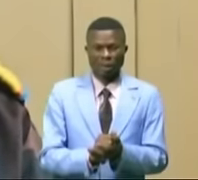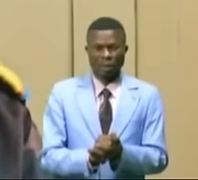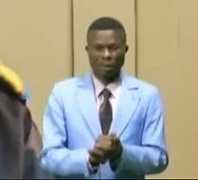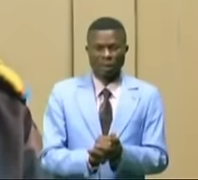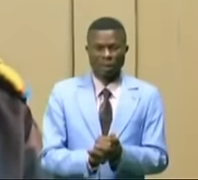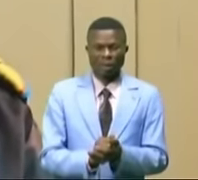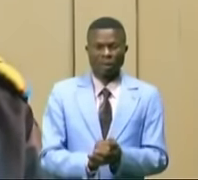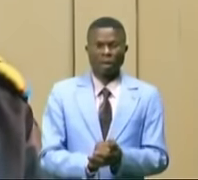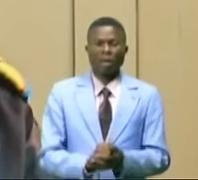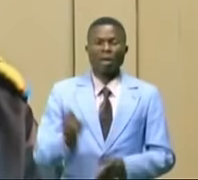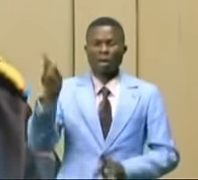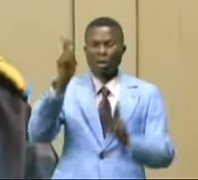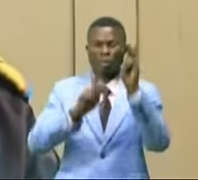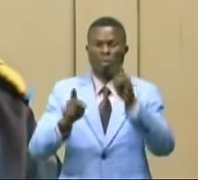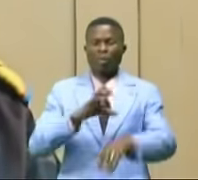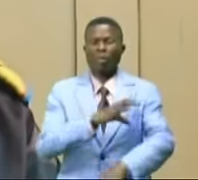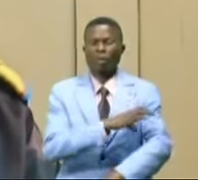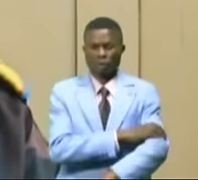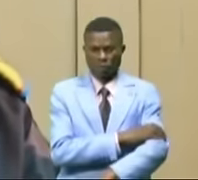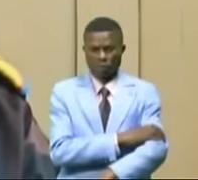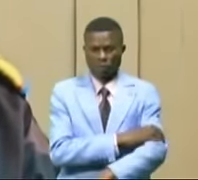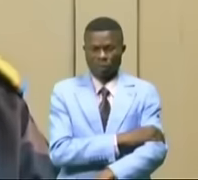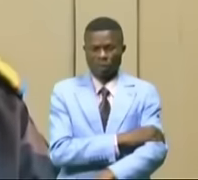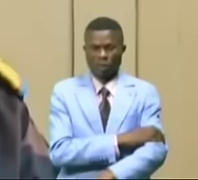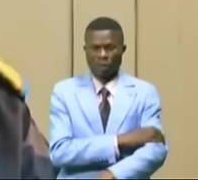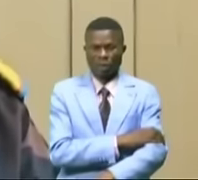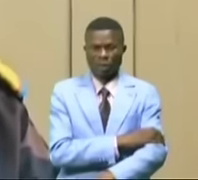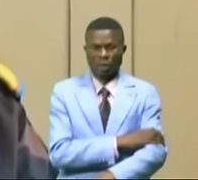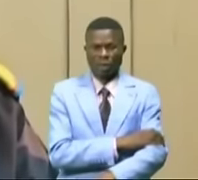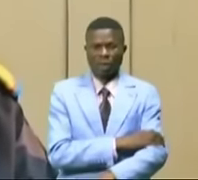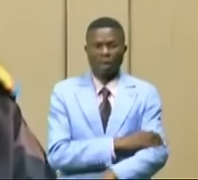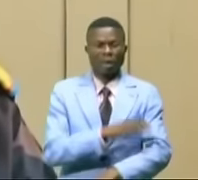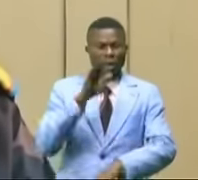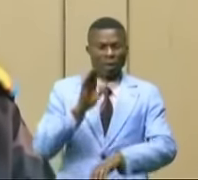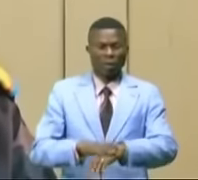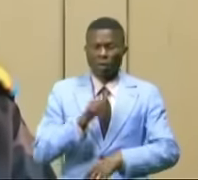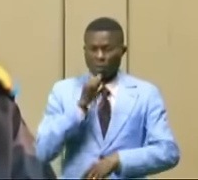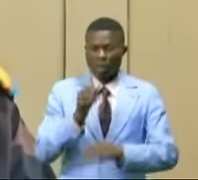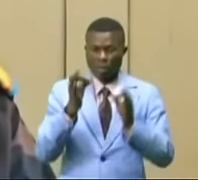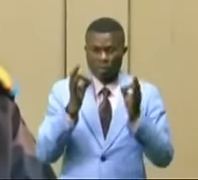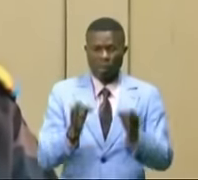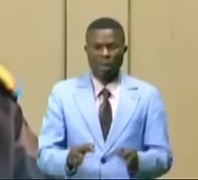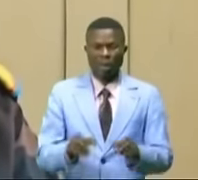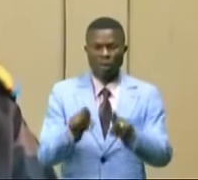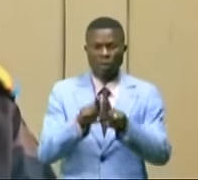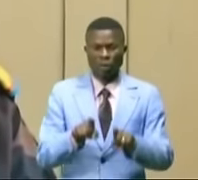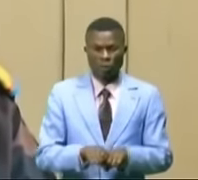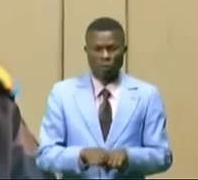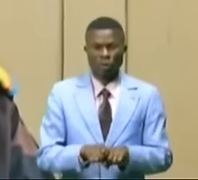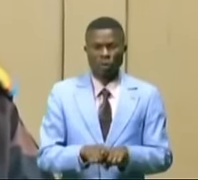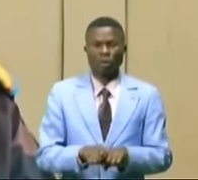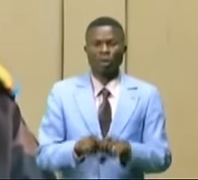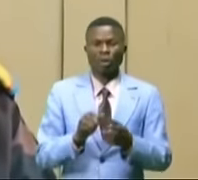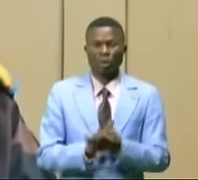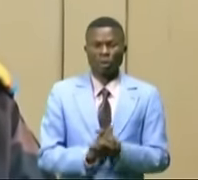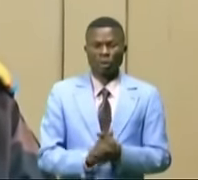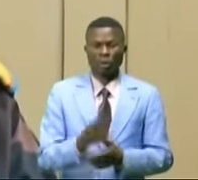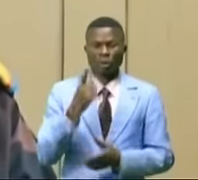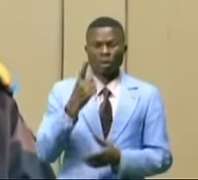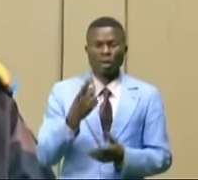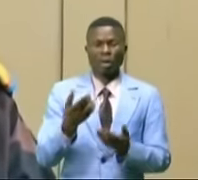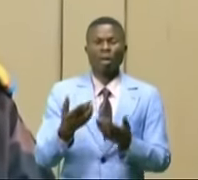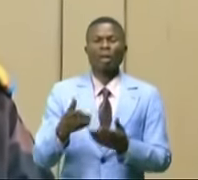avions civils qui ont été non seulement touchés, mais aussi